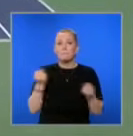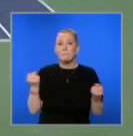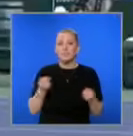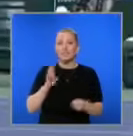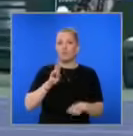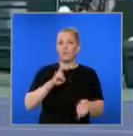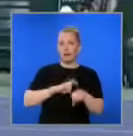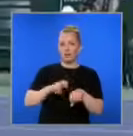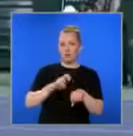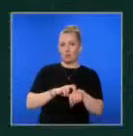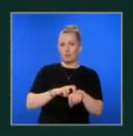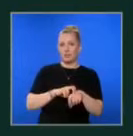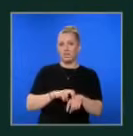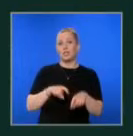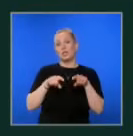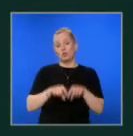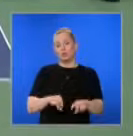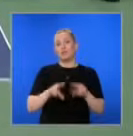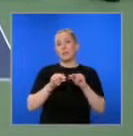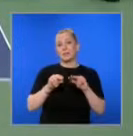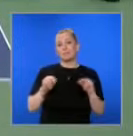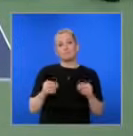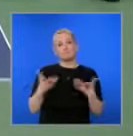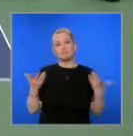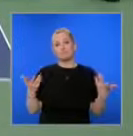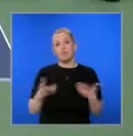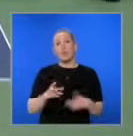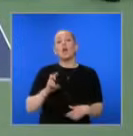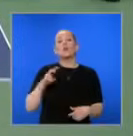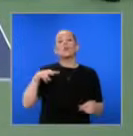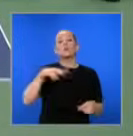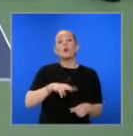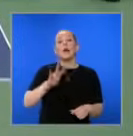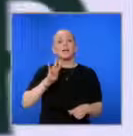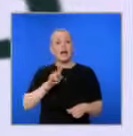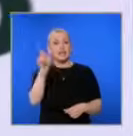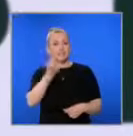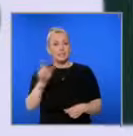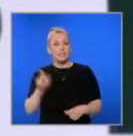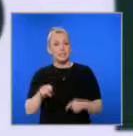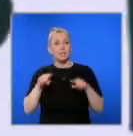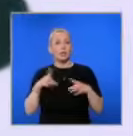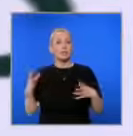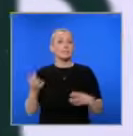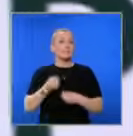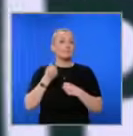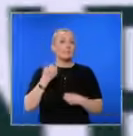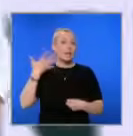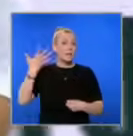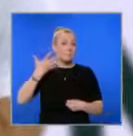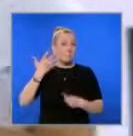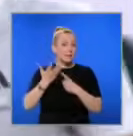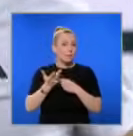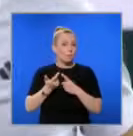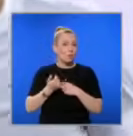Джокович. Сензацията поднесе 123-я франклистата Лука Нарди. Италянецът стигна до петата си победа на ниво ATP след 6-4,